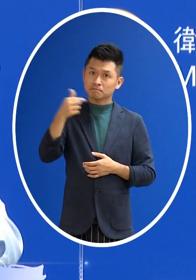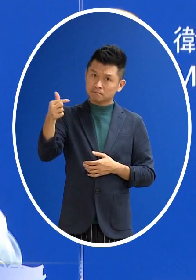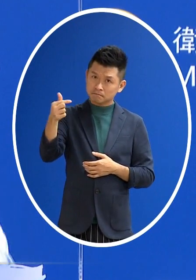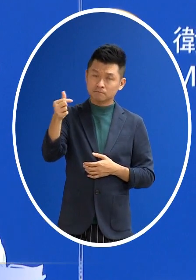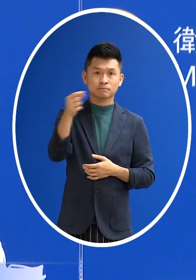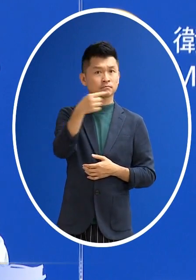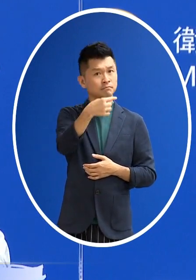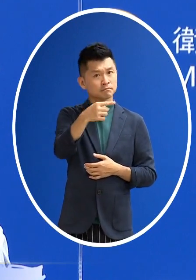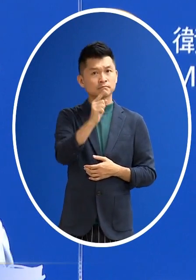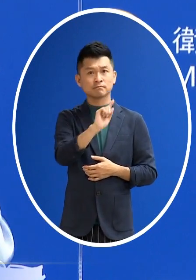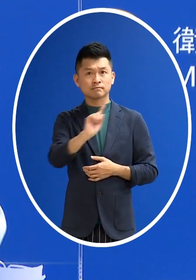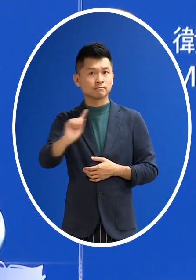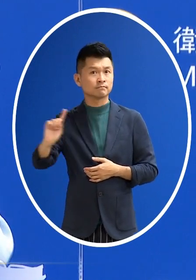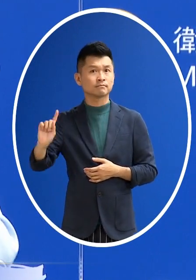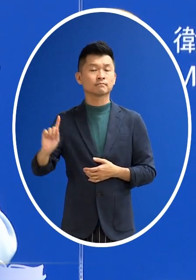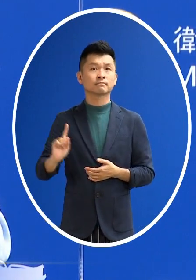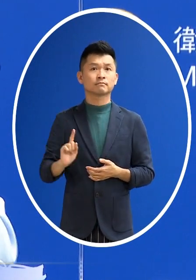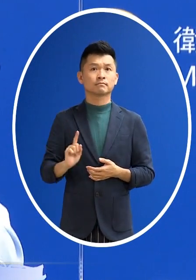们抱持什么样的